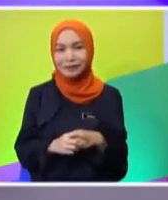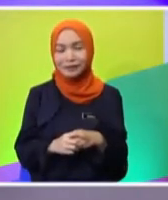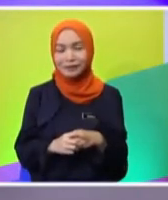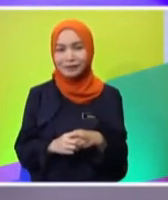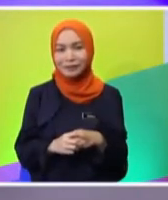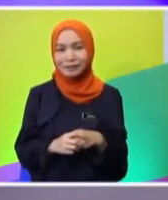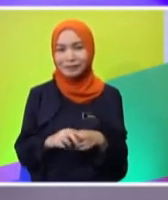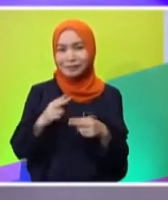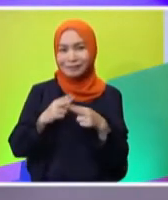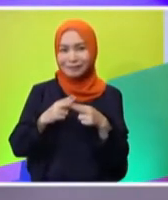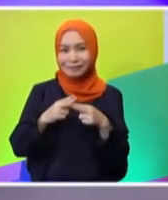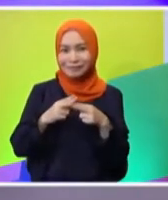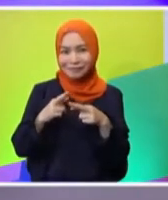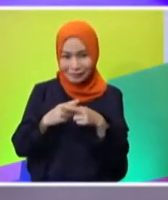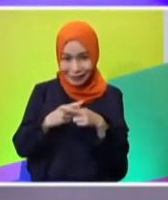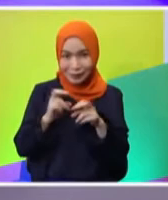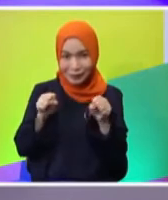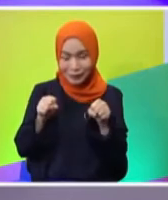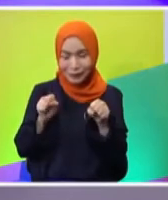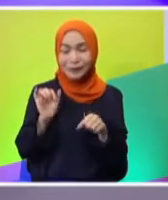kulit ada masalah